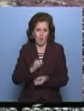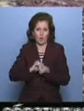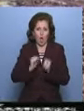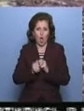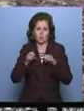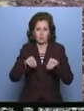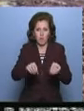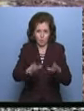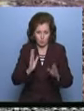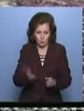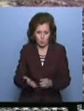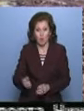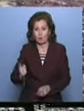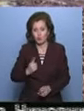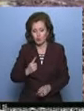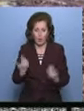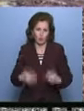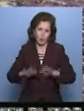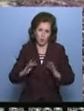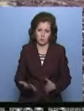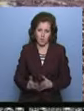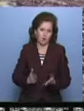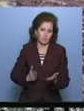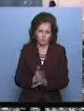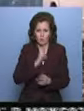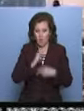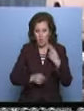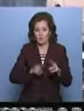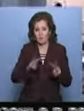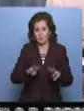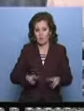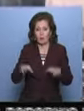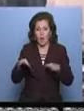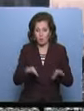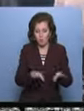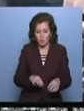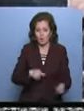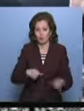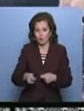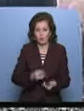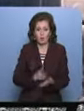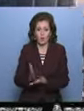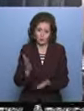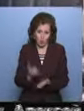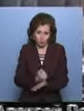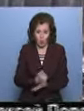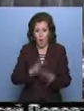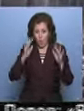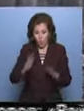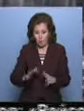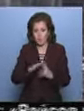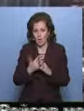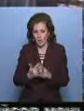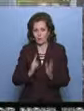ждать жители Сокола уже устали и напрямую обратились в Министерство транспорта. Там чиновники выход нашли. В межсезонье в деревню